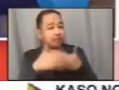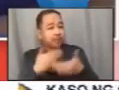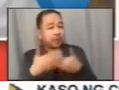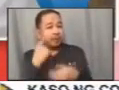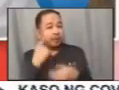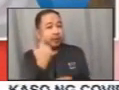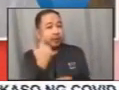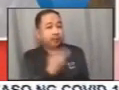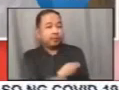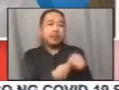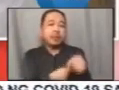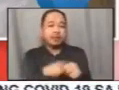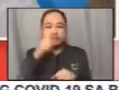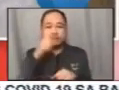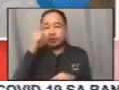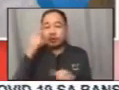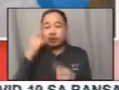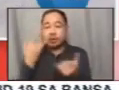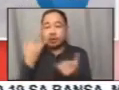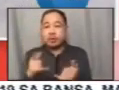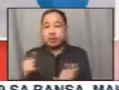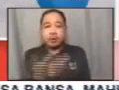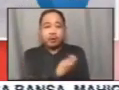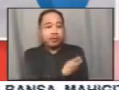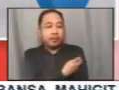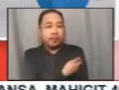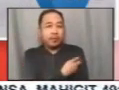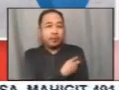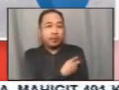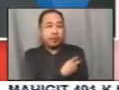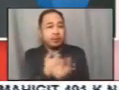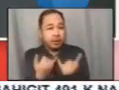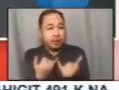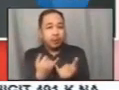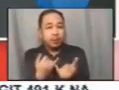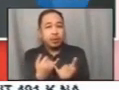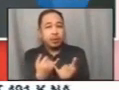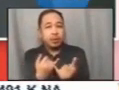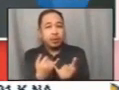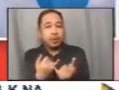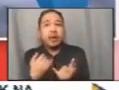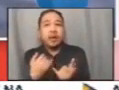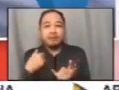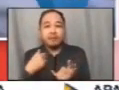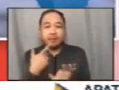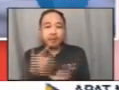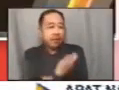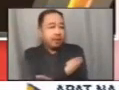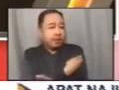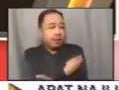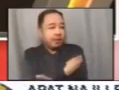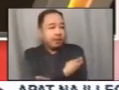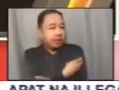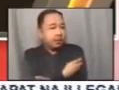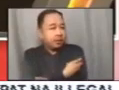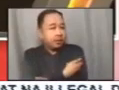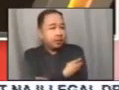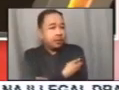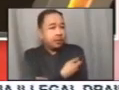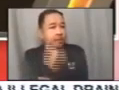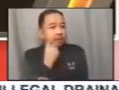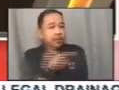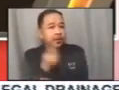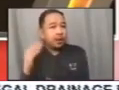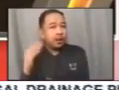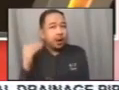very orderly para efficient naman ang process of implementation of the vaccine. Okay, Yusek Vega, panghuling mensahe niyo lamang po sa ating pong